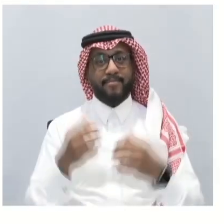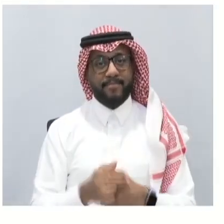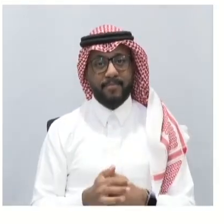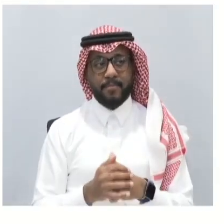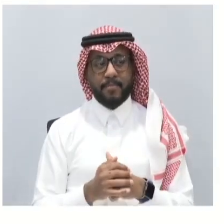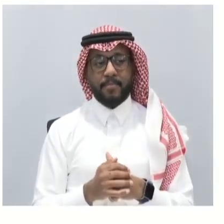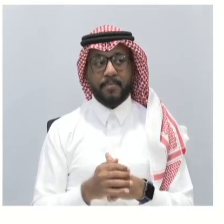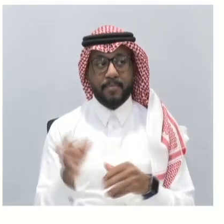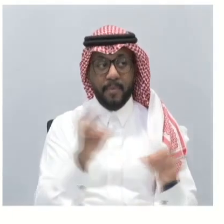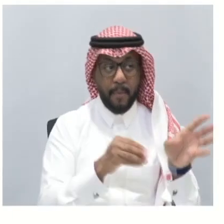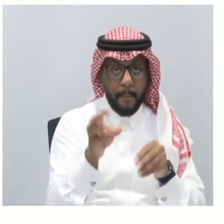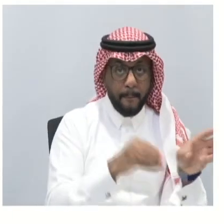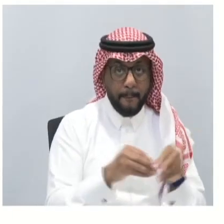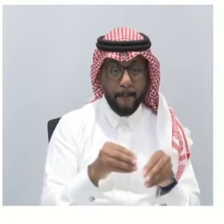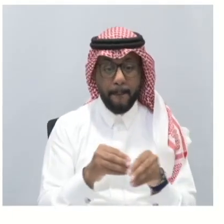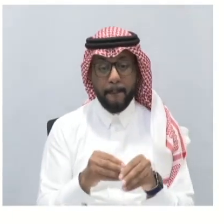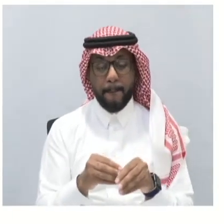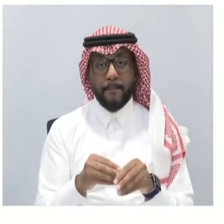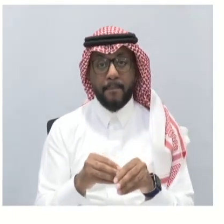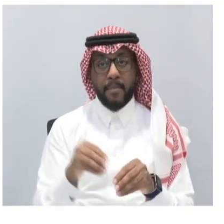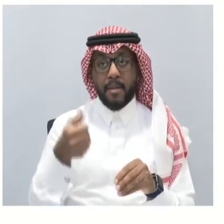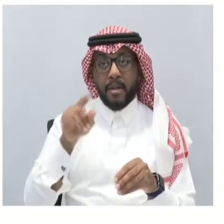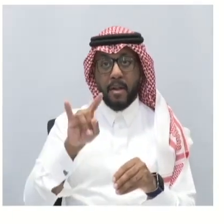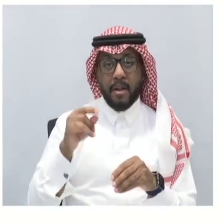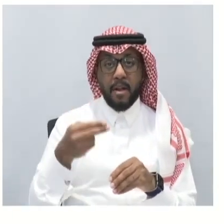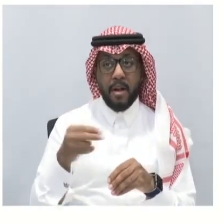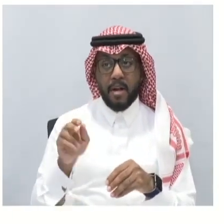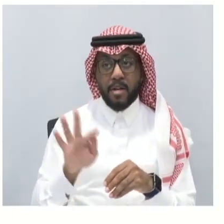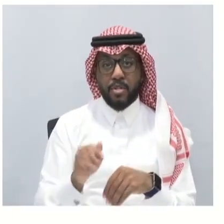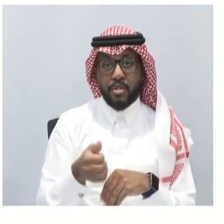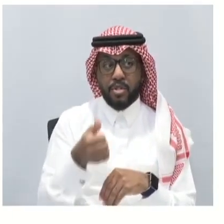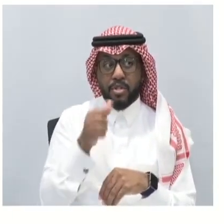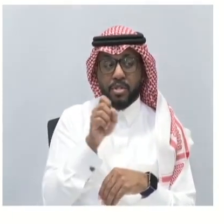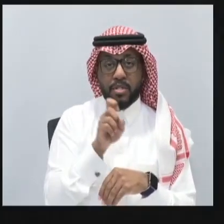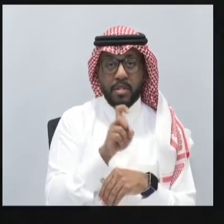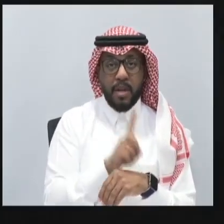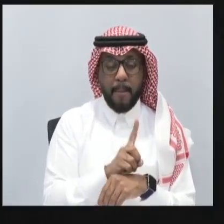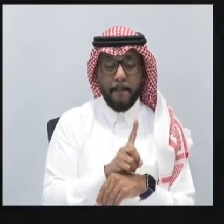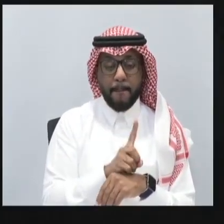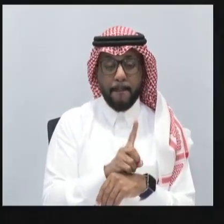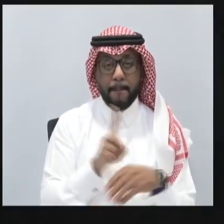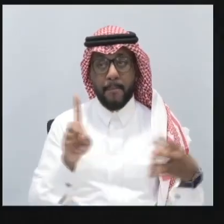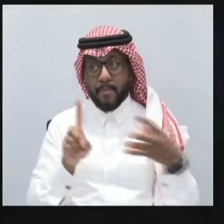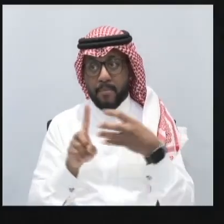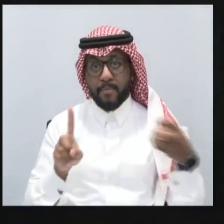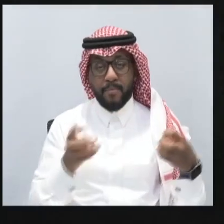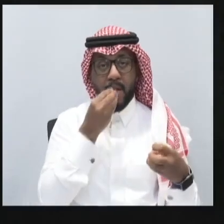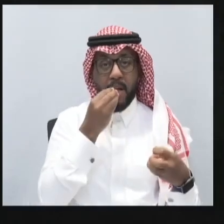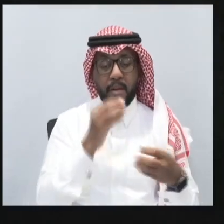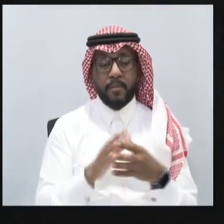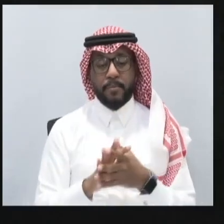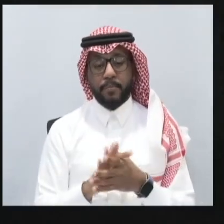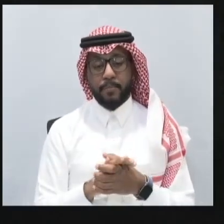الاعشاب والاشجار اللي تحصل على الطاقه من الشمس على الشريط الاخضر ليش